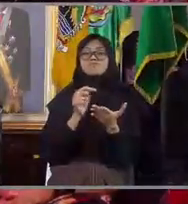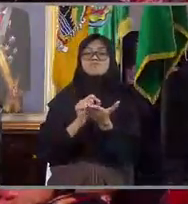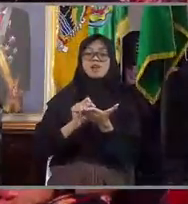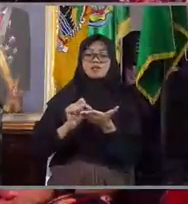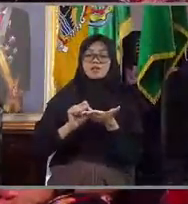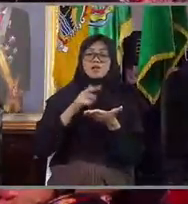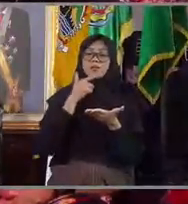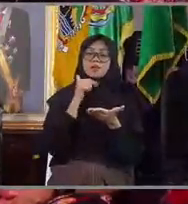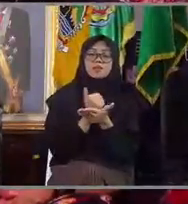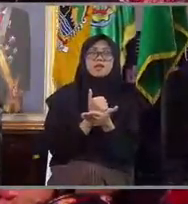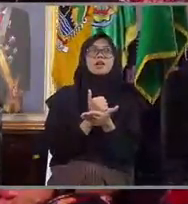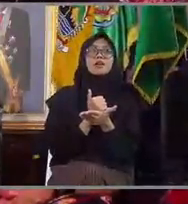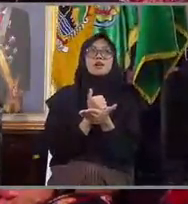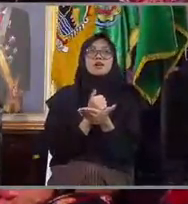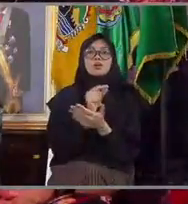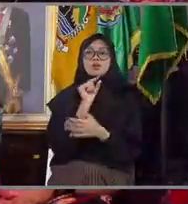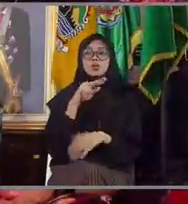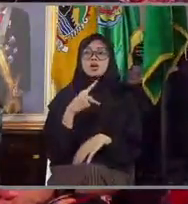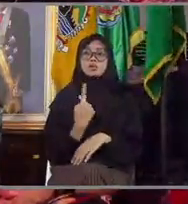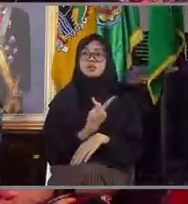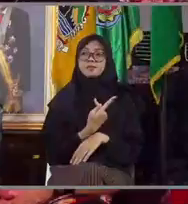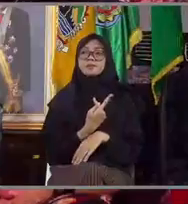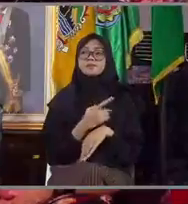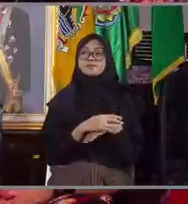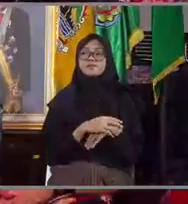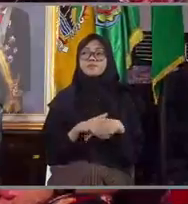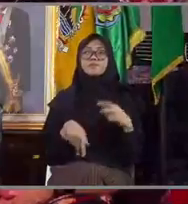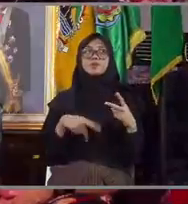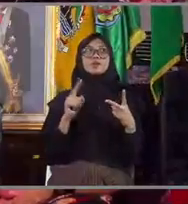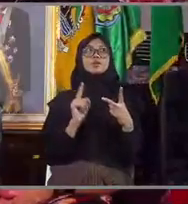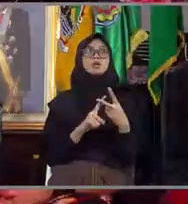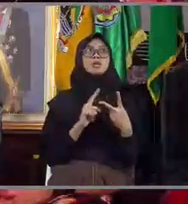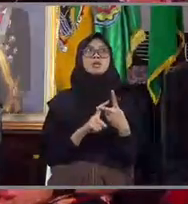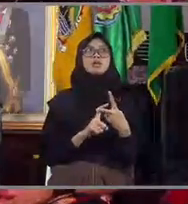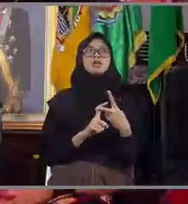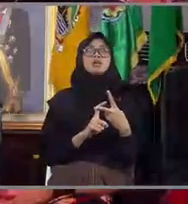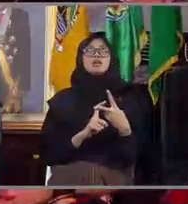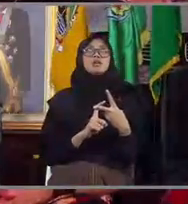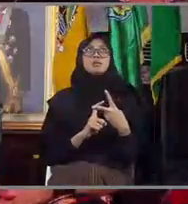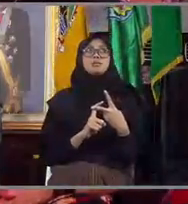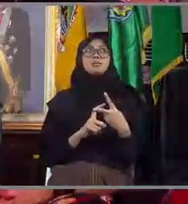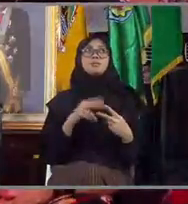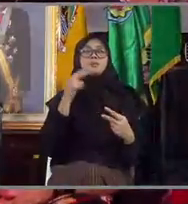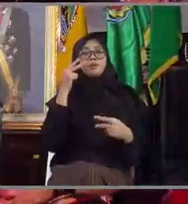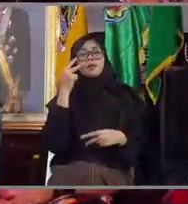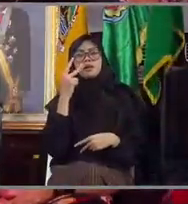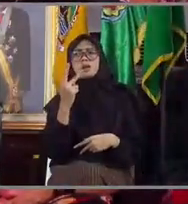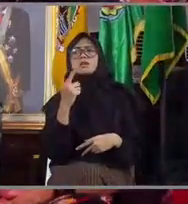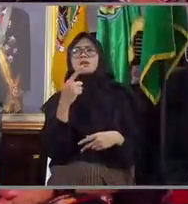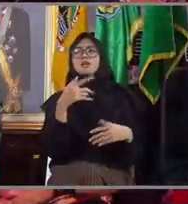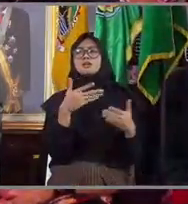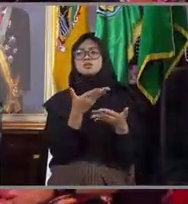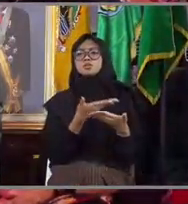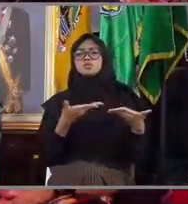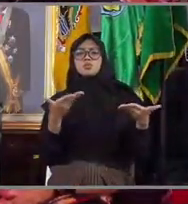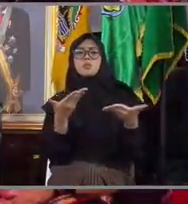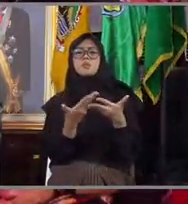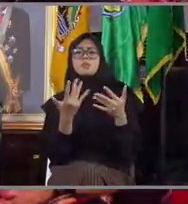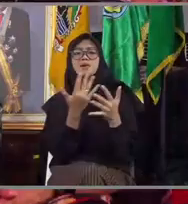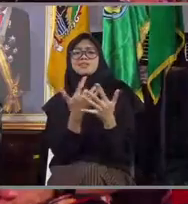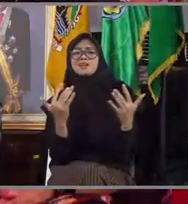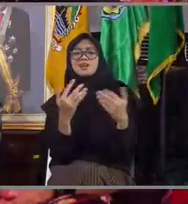sangat penting dan sangat baik-baik kami Hai yang kedua saya juga melihat suasana masyarakat kami ini memang